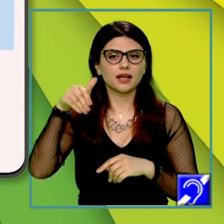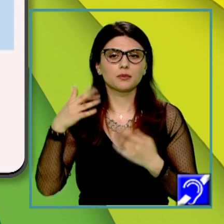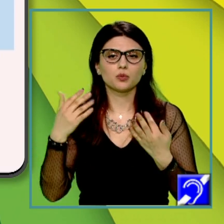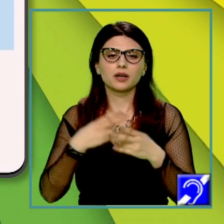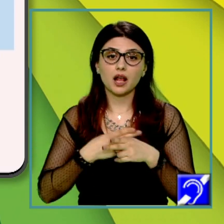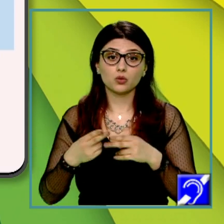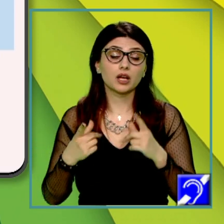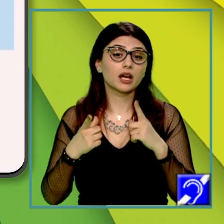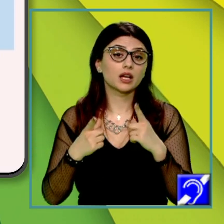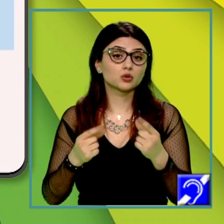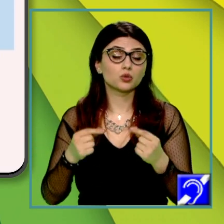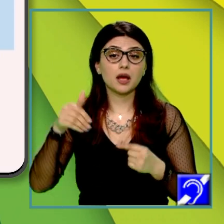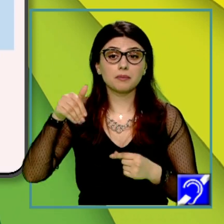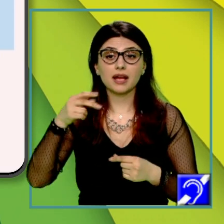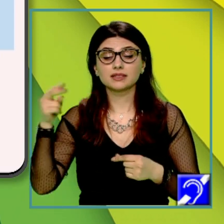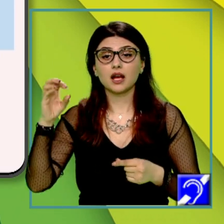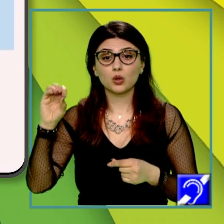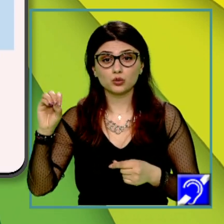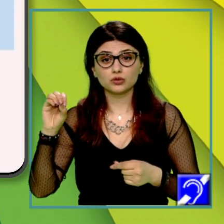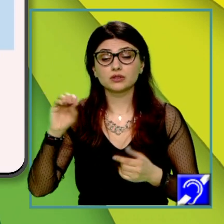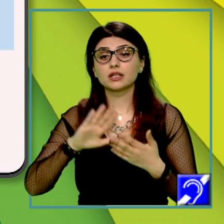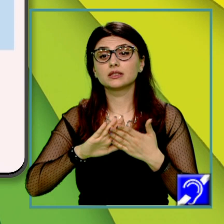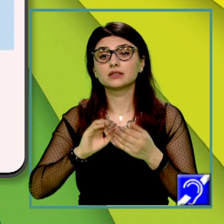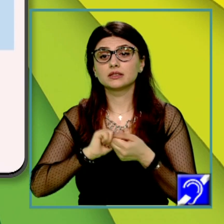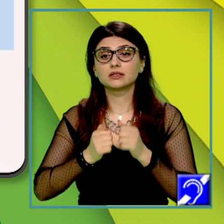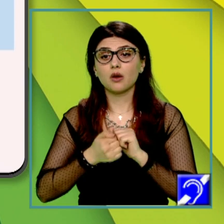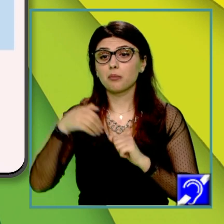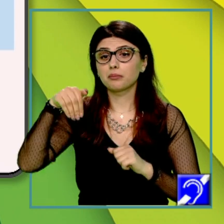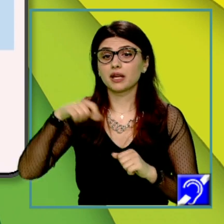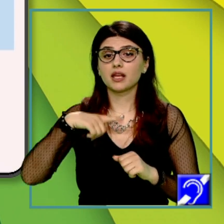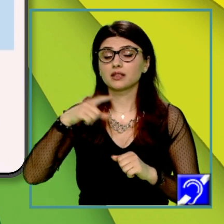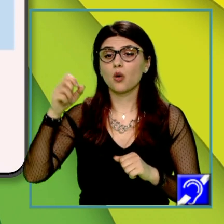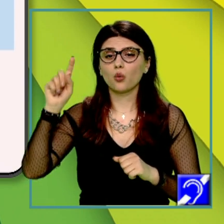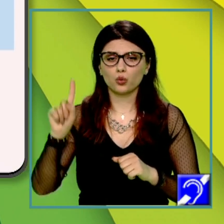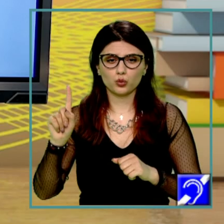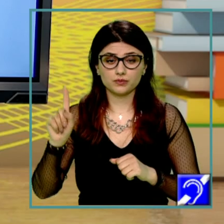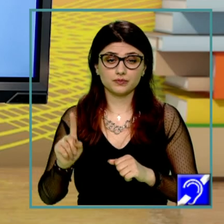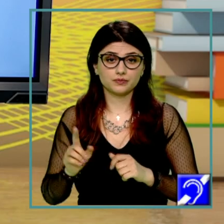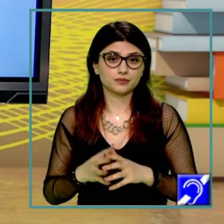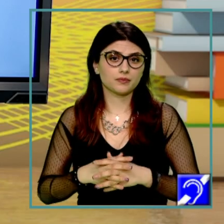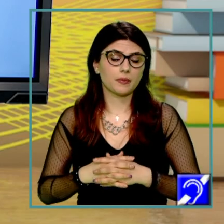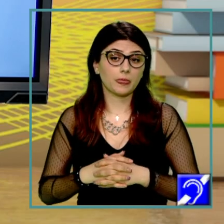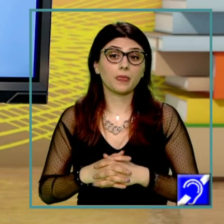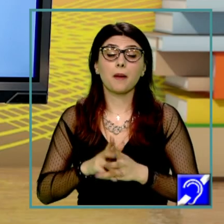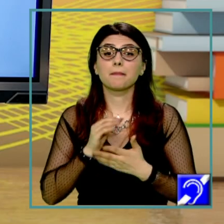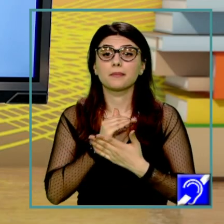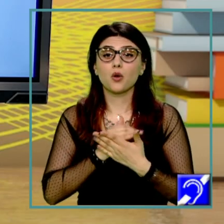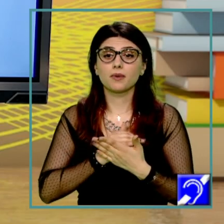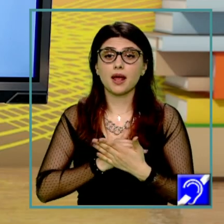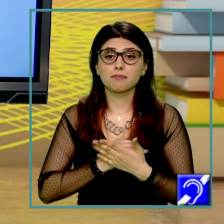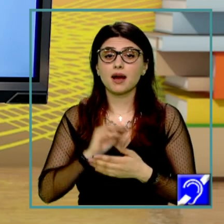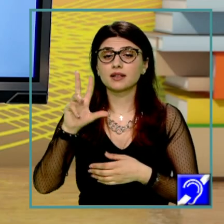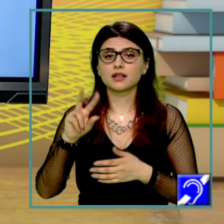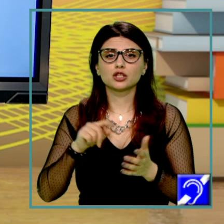prânzul tată că e îmi este egal cu zero sau m este egal cu unu la problema tre să